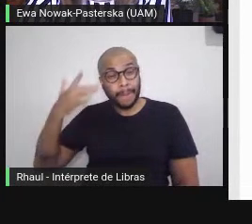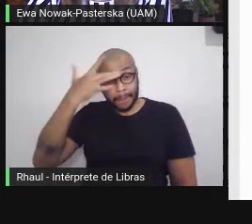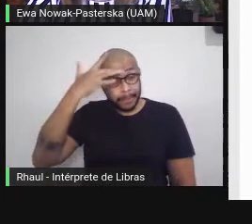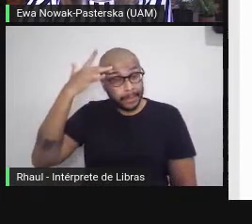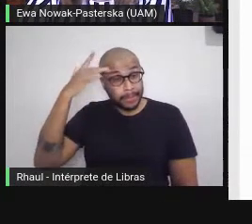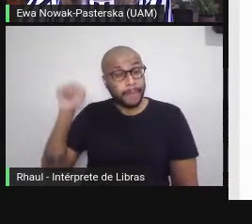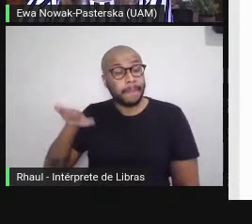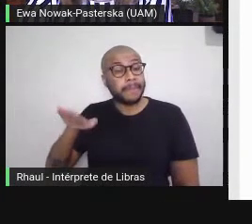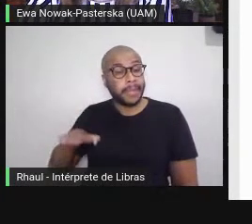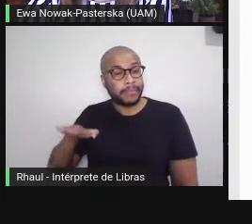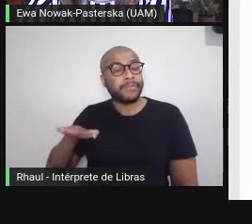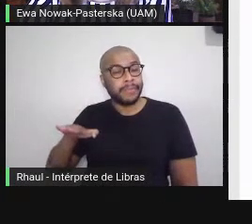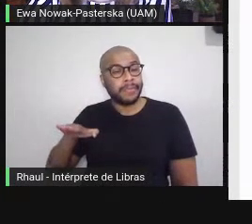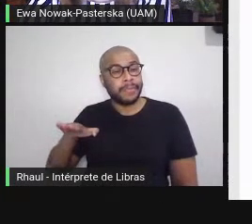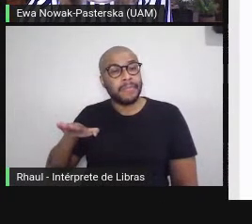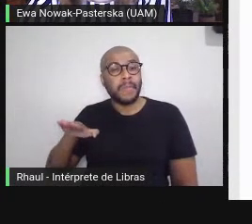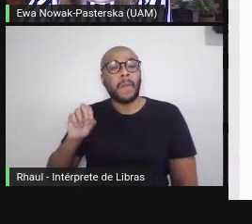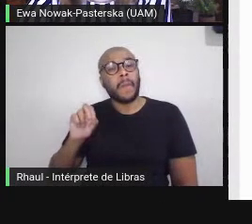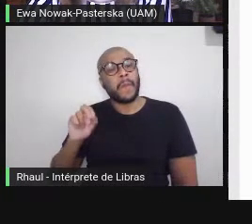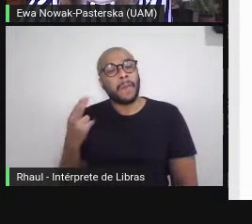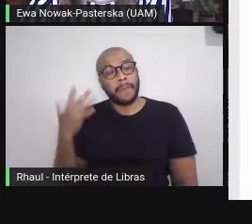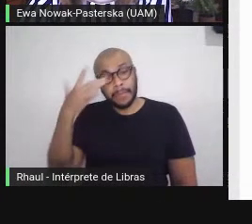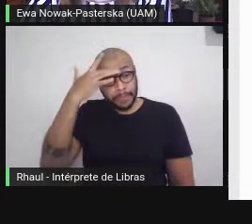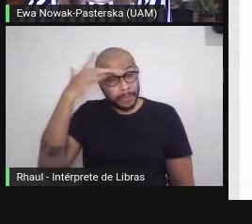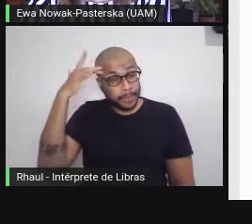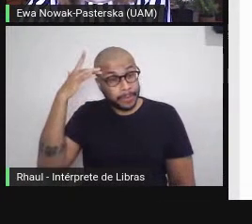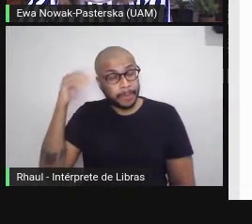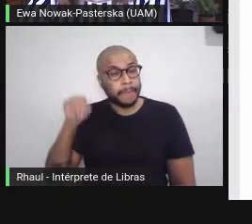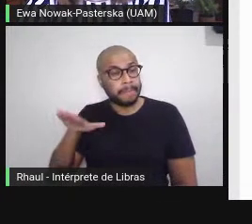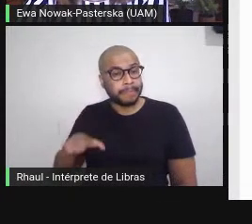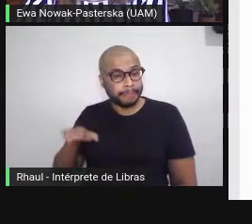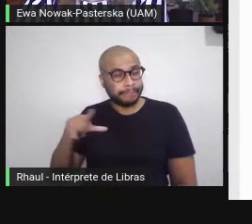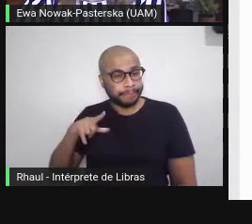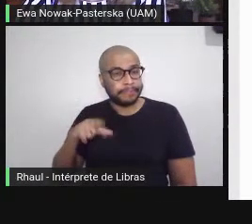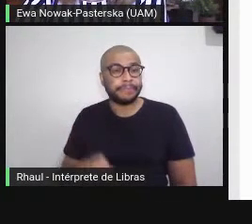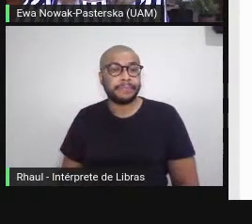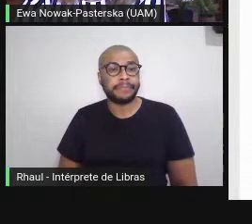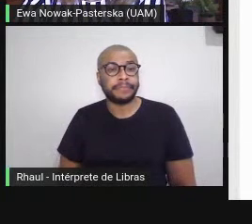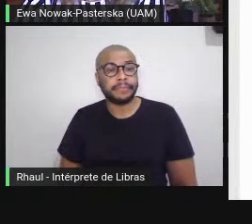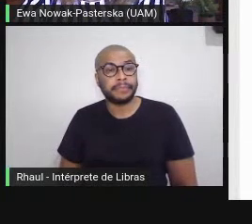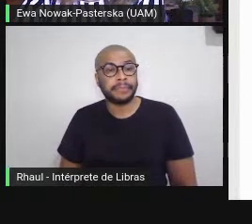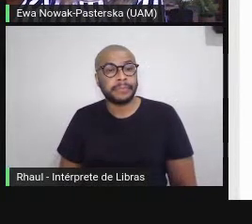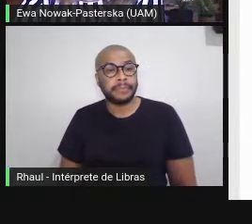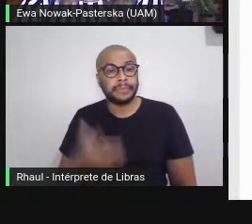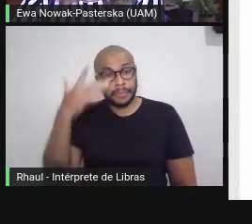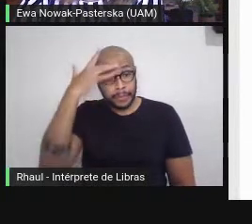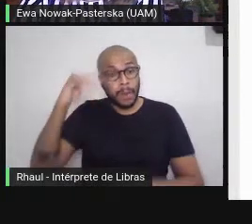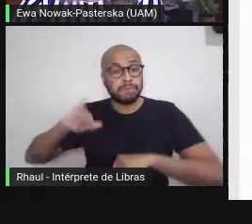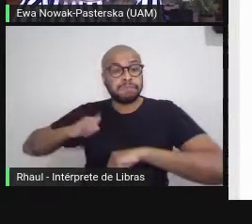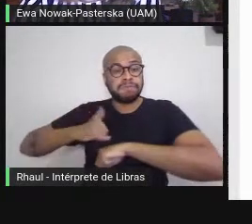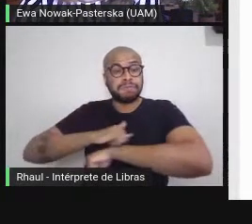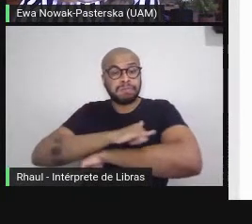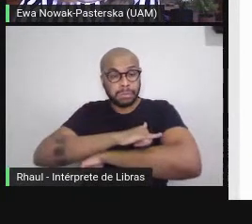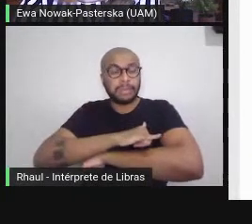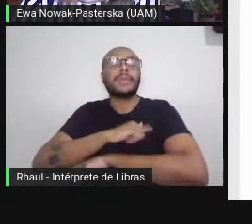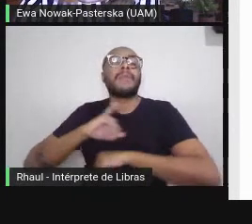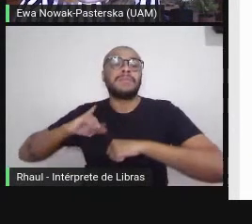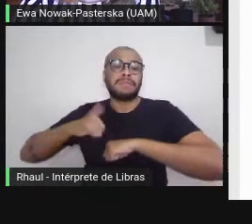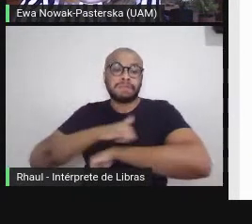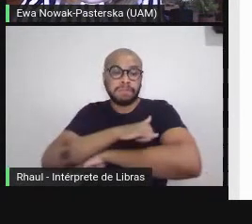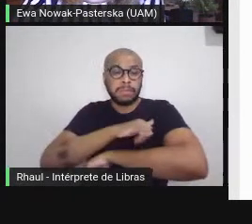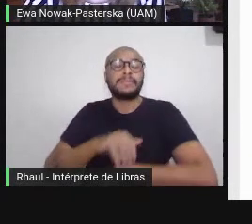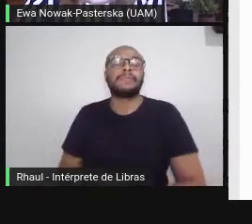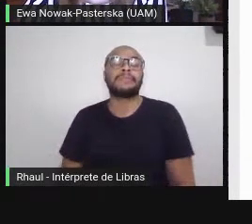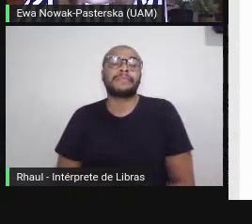era baixa, a pessoa que era de estatura mais baixa. Gruby, seria o gordo, então a pessoa realmente que era mais